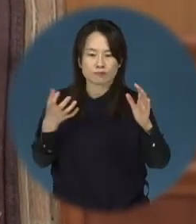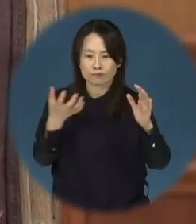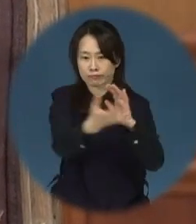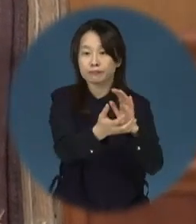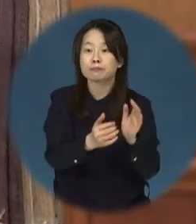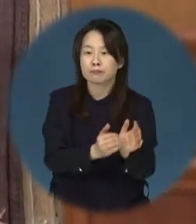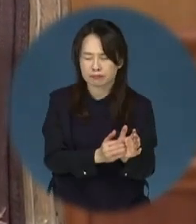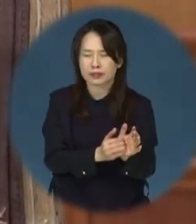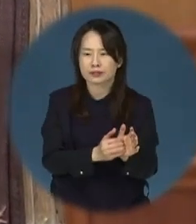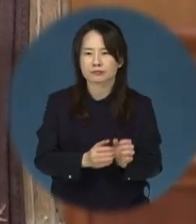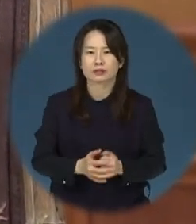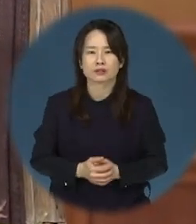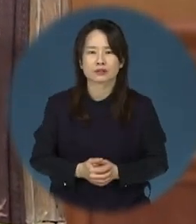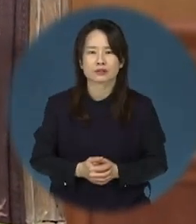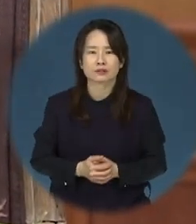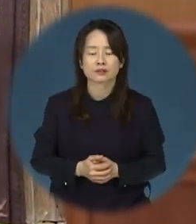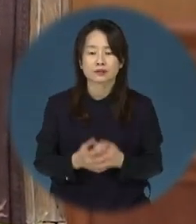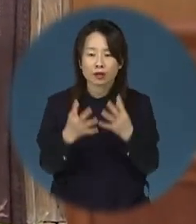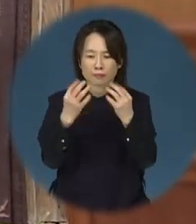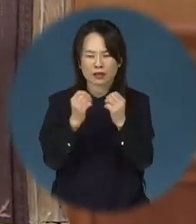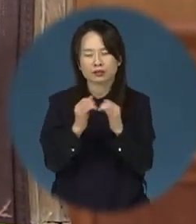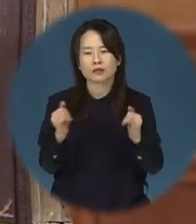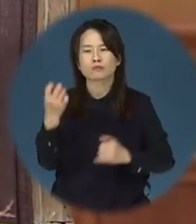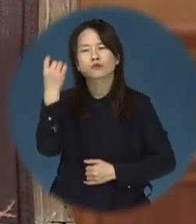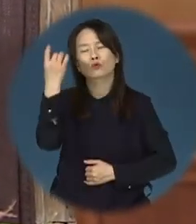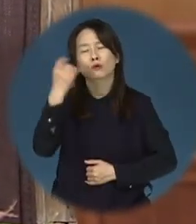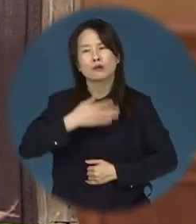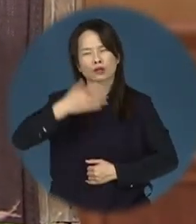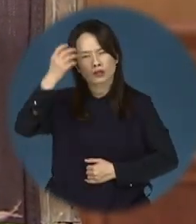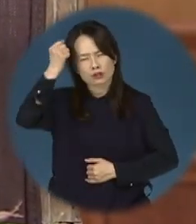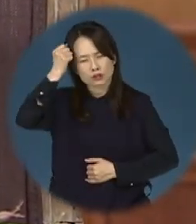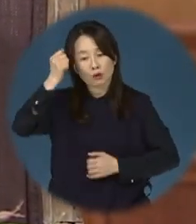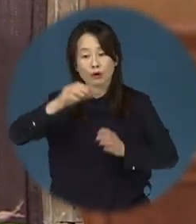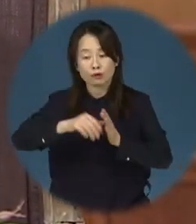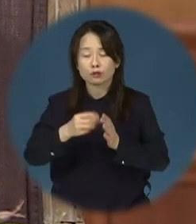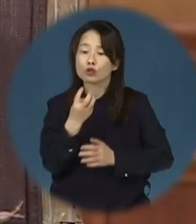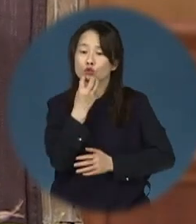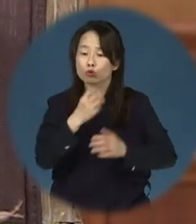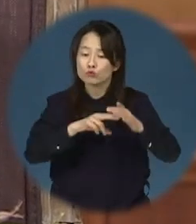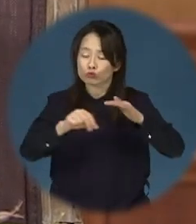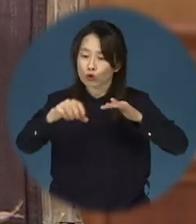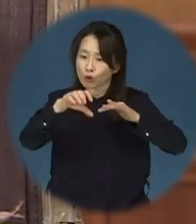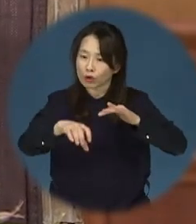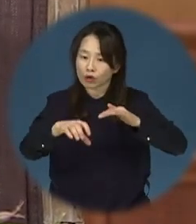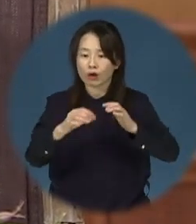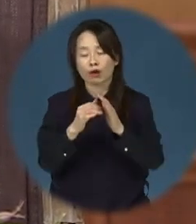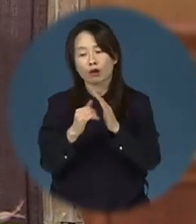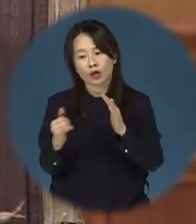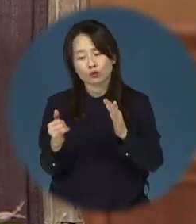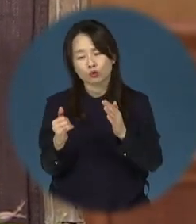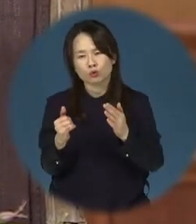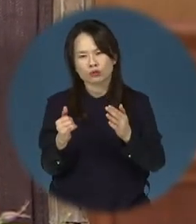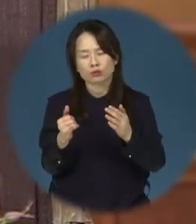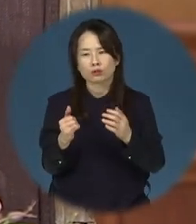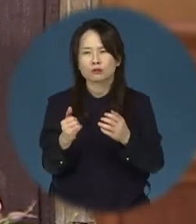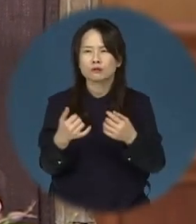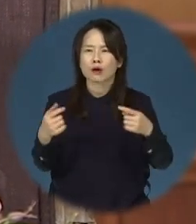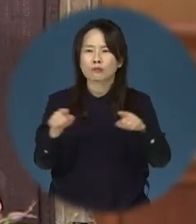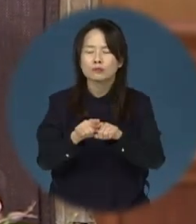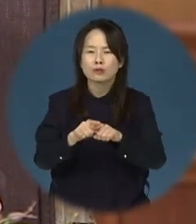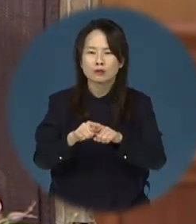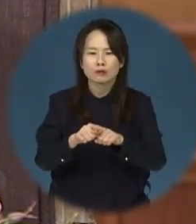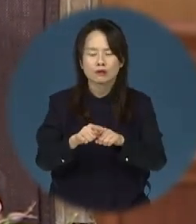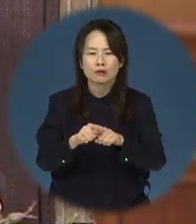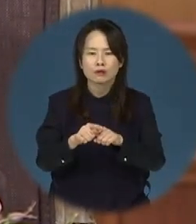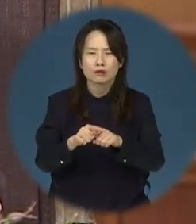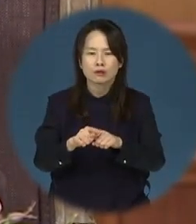장애인, 그러니까 많은 사람들이 거리에 있었어요. 원래 제 기억에도 서울역에서도 가족 전체가 많이 나와 있었던